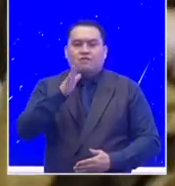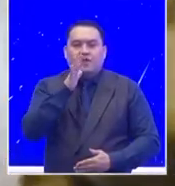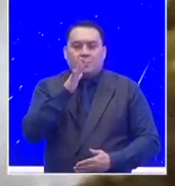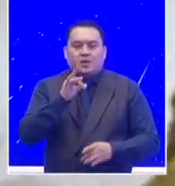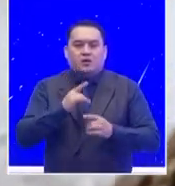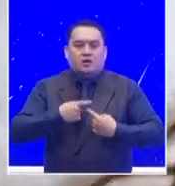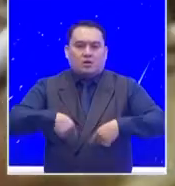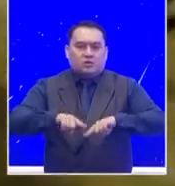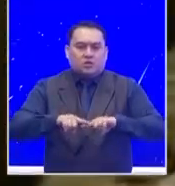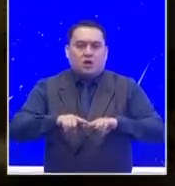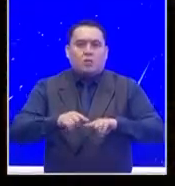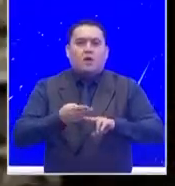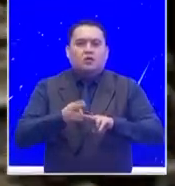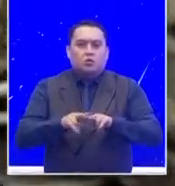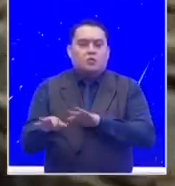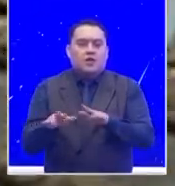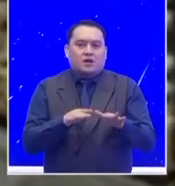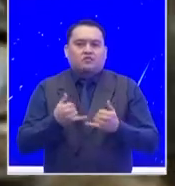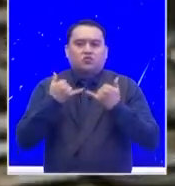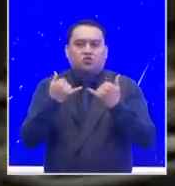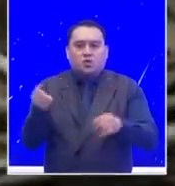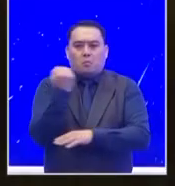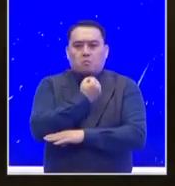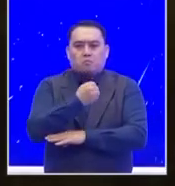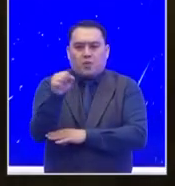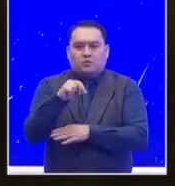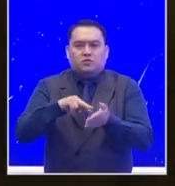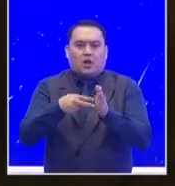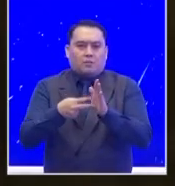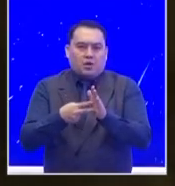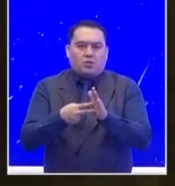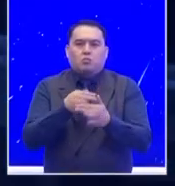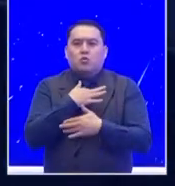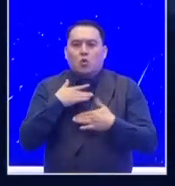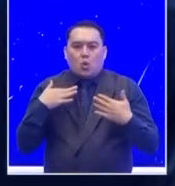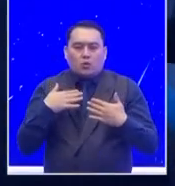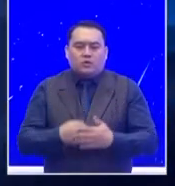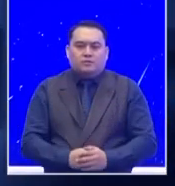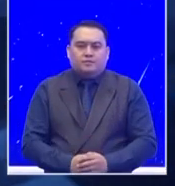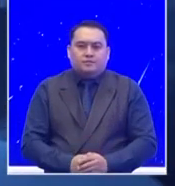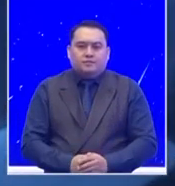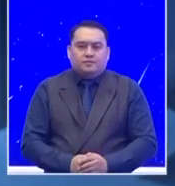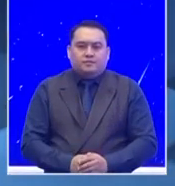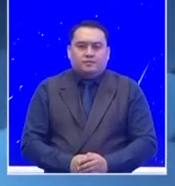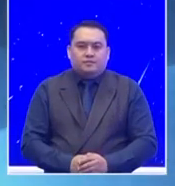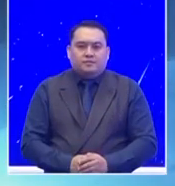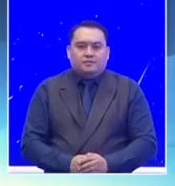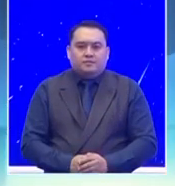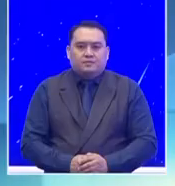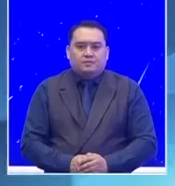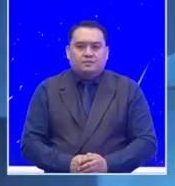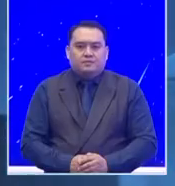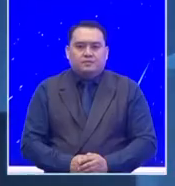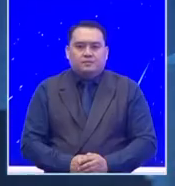говорят организаторы. А потому мероприятий в честь Великой Победы запланировано еще много. Тамир Анитов, Амина Худайберген,